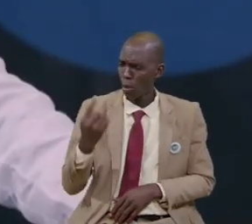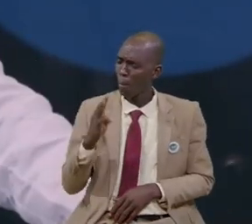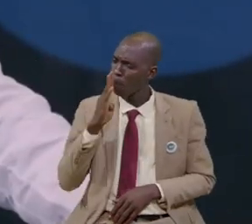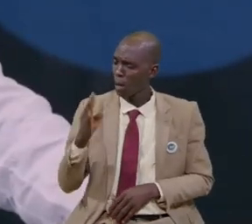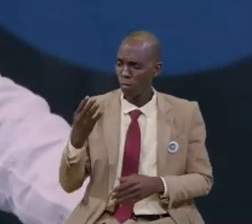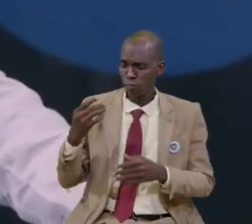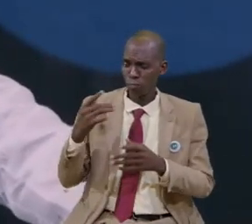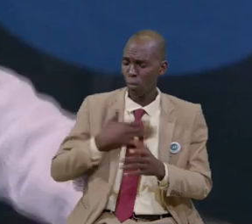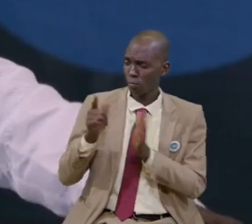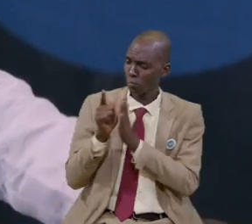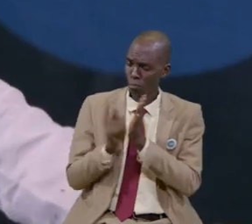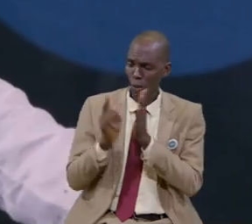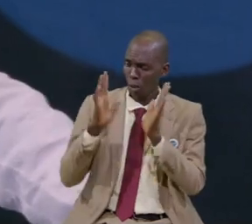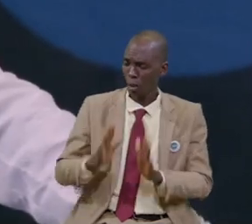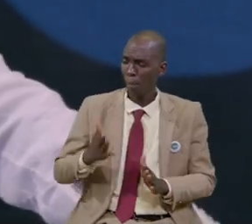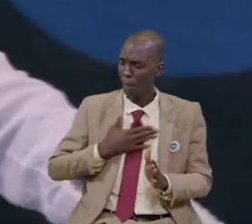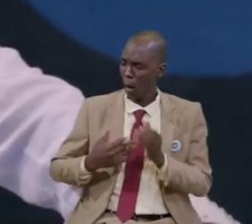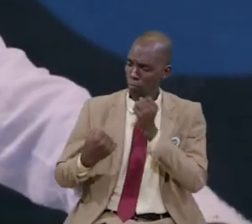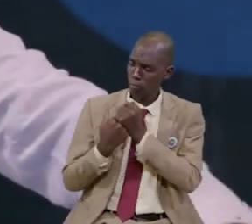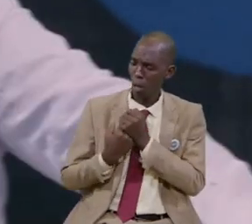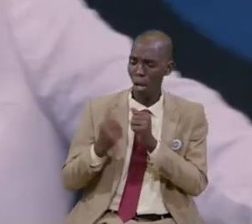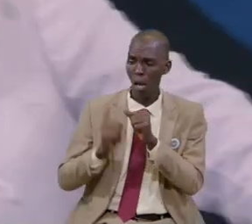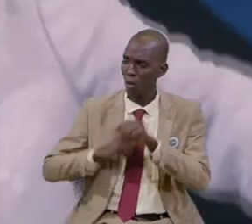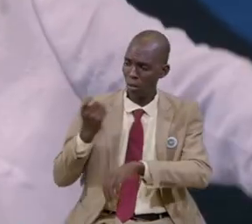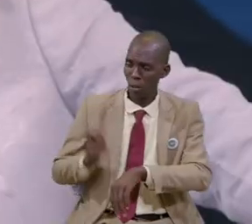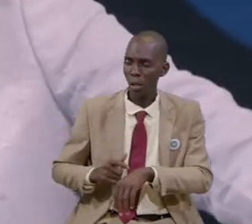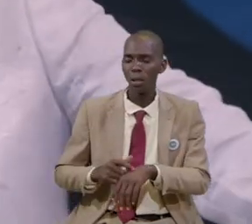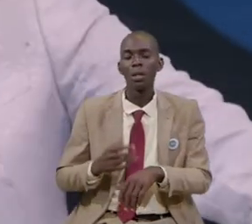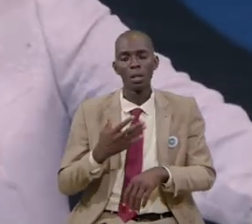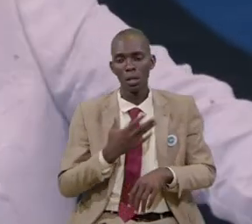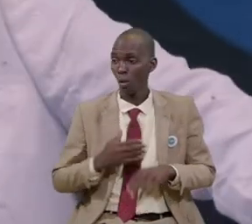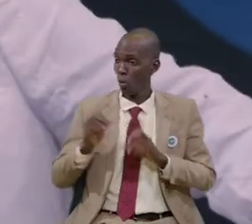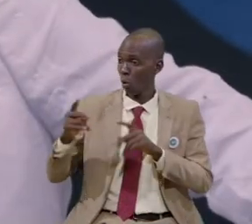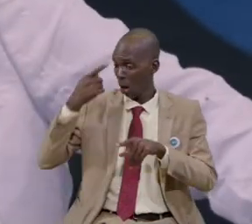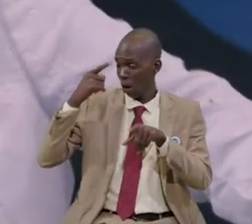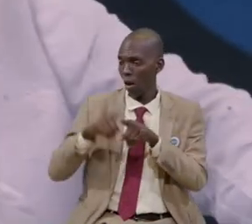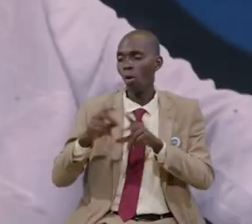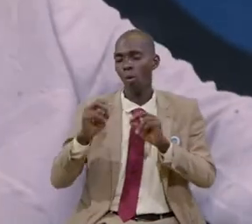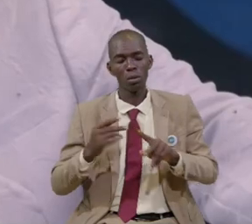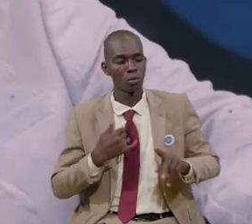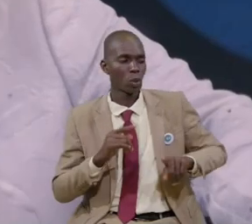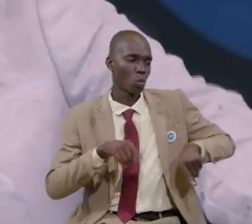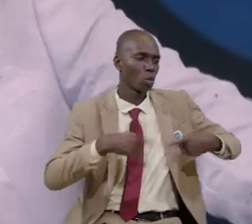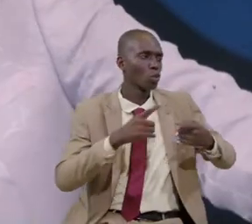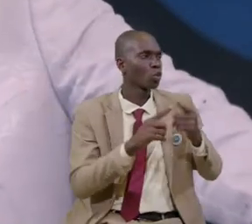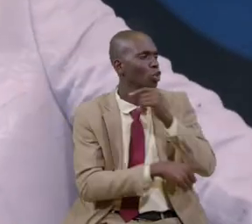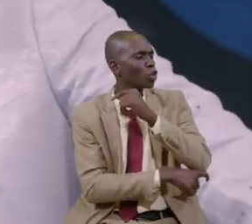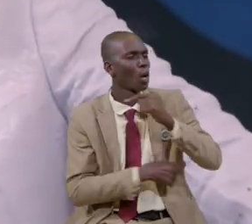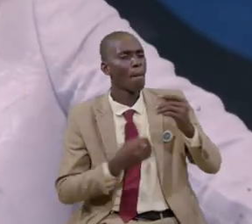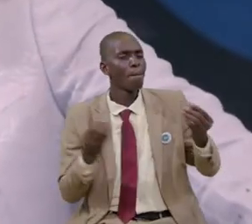je vais toujours être ton avocat. Le jour suivant, tu es allé encore voler. Une grande